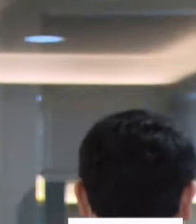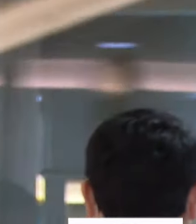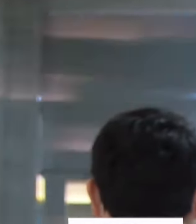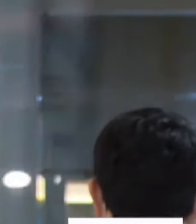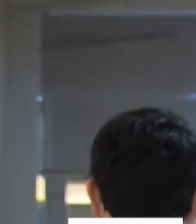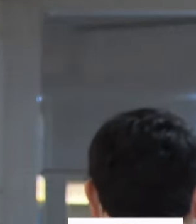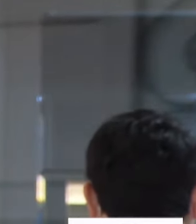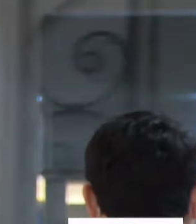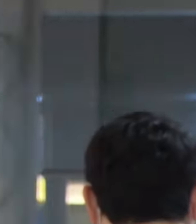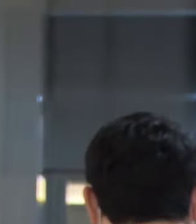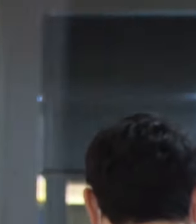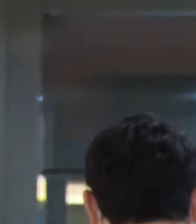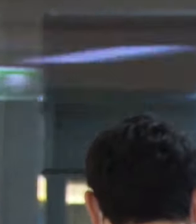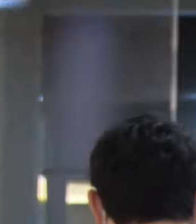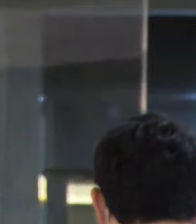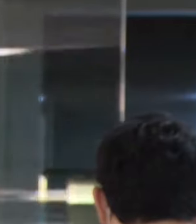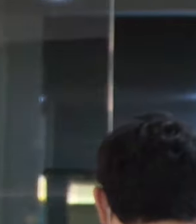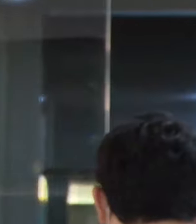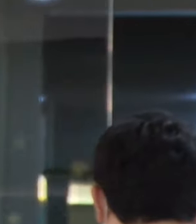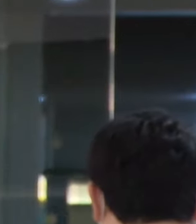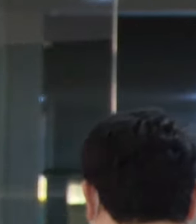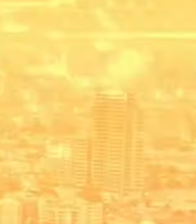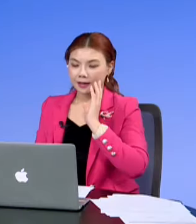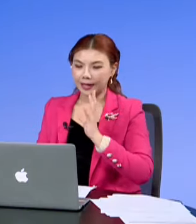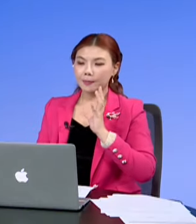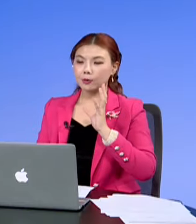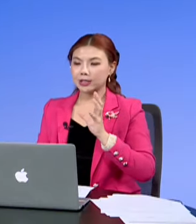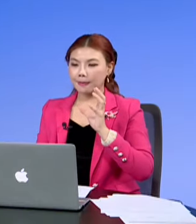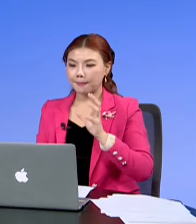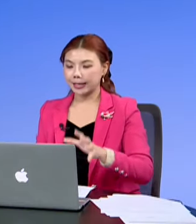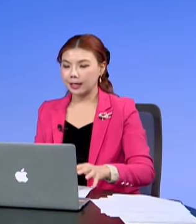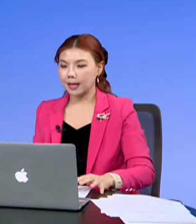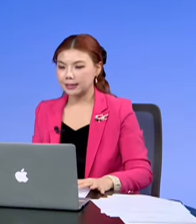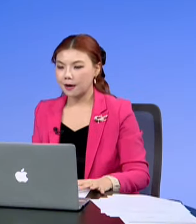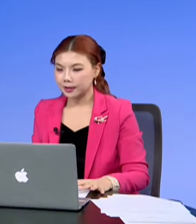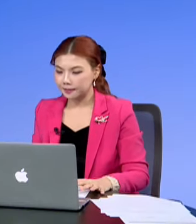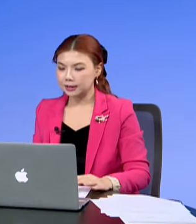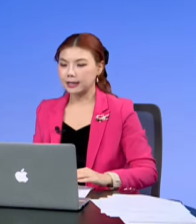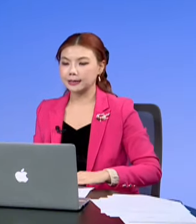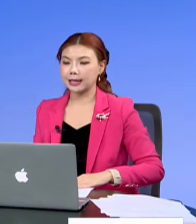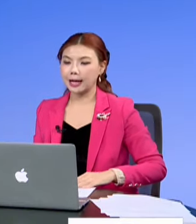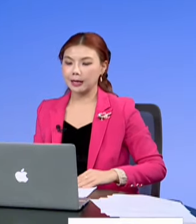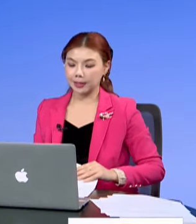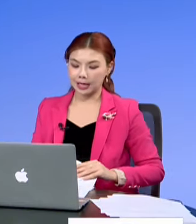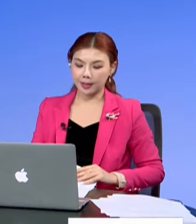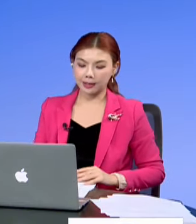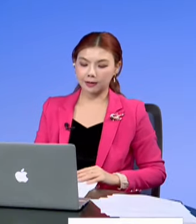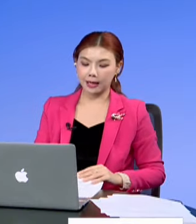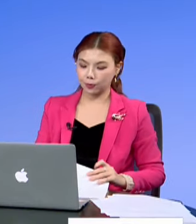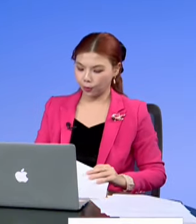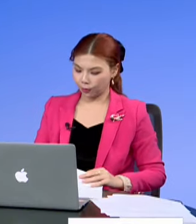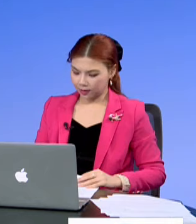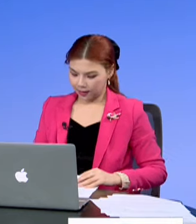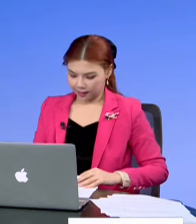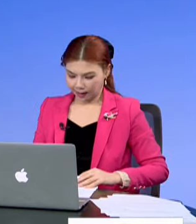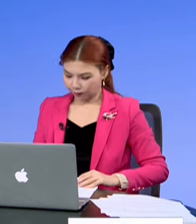ในส่วนของวงประชุมเมื่อวานนี้แต่ที่เห็นชัดๆเลยรัฐธรรมนูญฉบับใหม่ที่กำลังจะเริ่มขึ้นนะจากการทำประชามตินะ